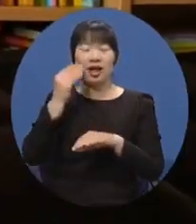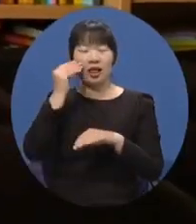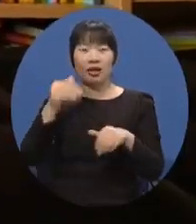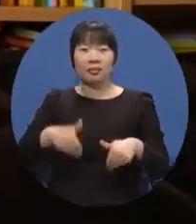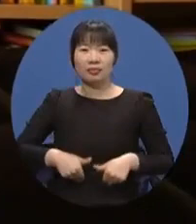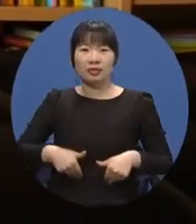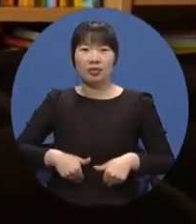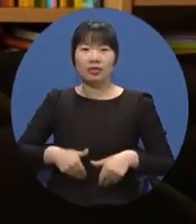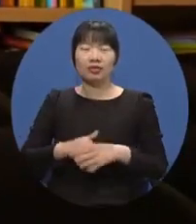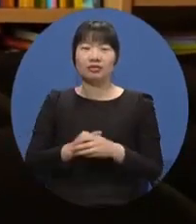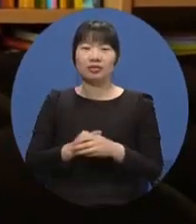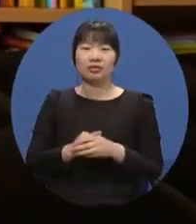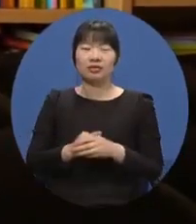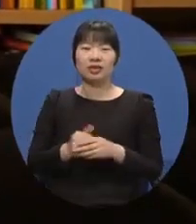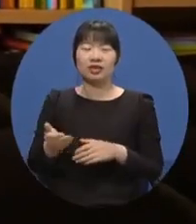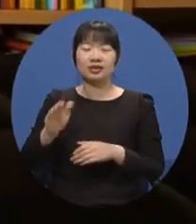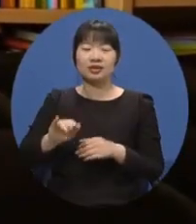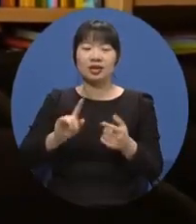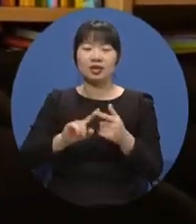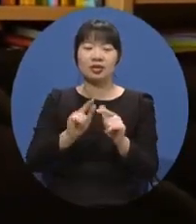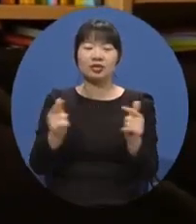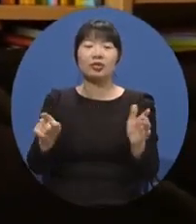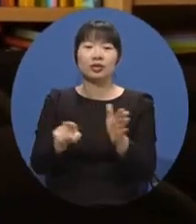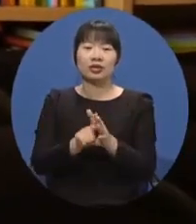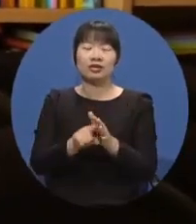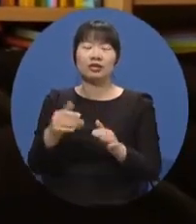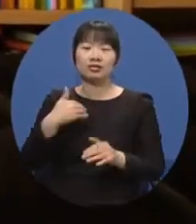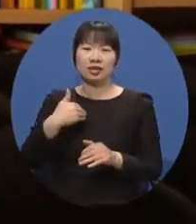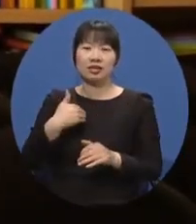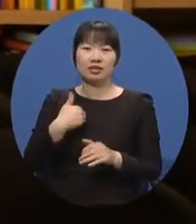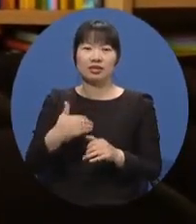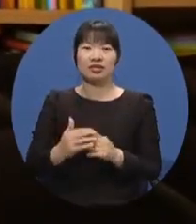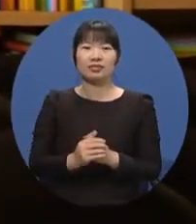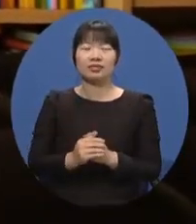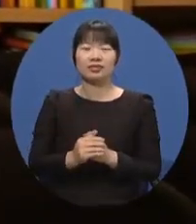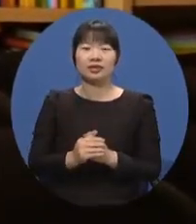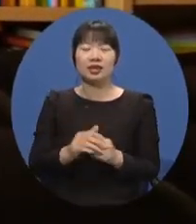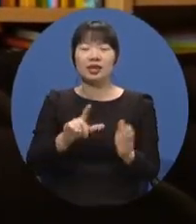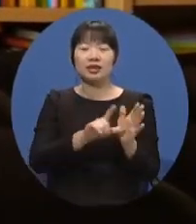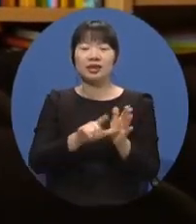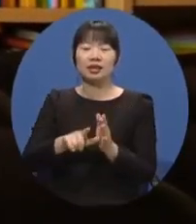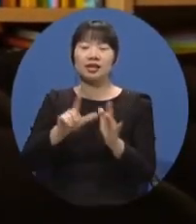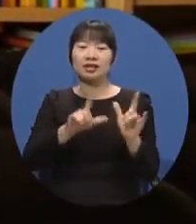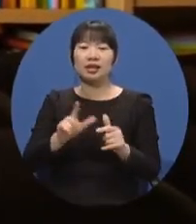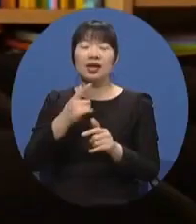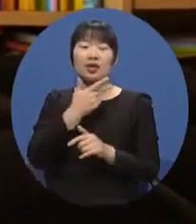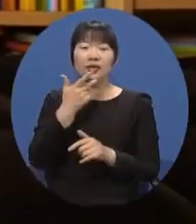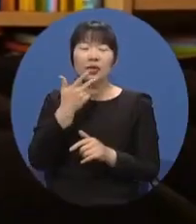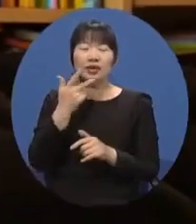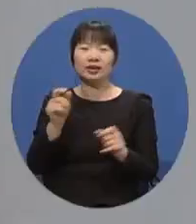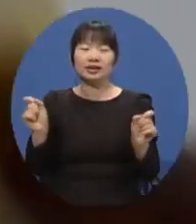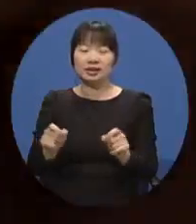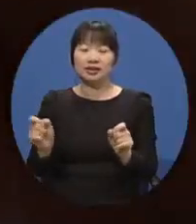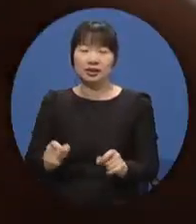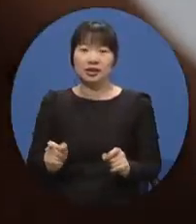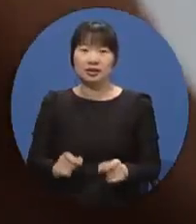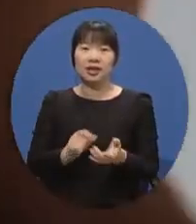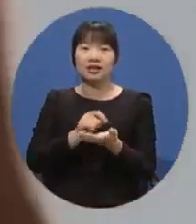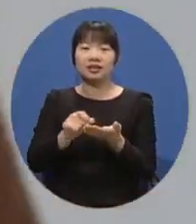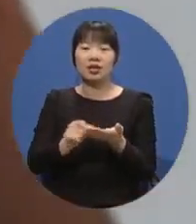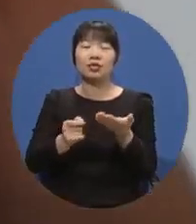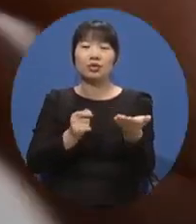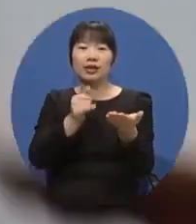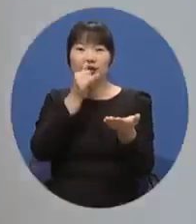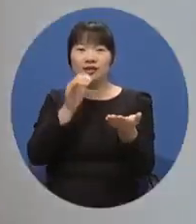말이죠. 근데 그런 것들을 위해서 제가 이제 간간이 생활 영어를 짧게 써준